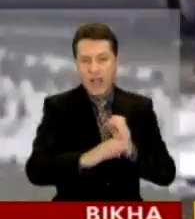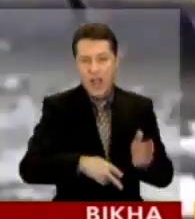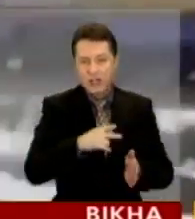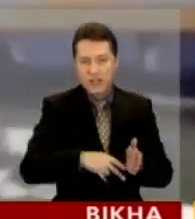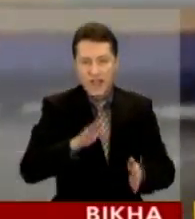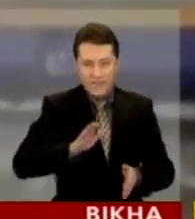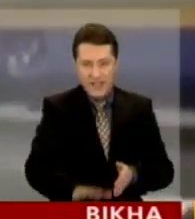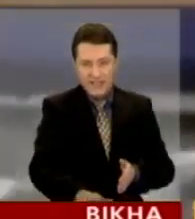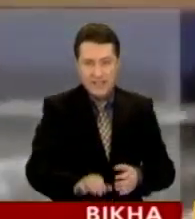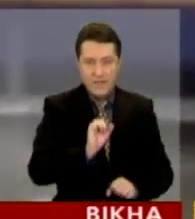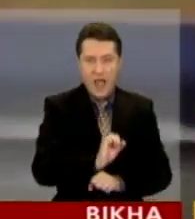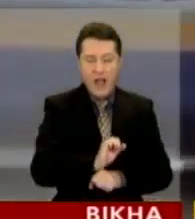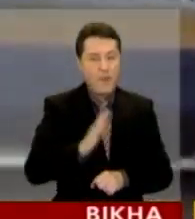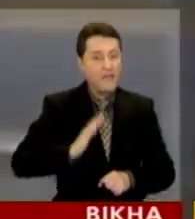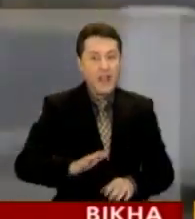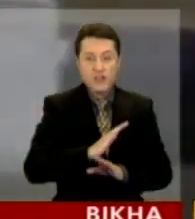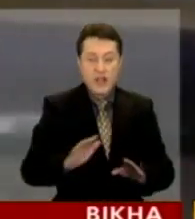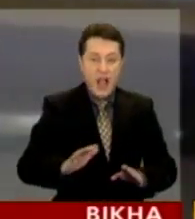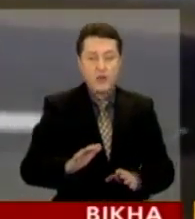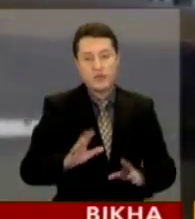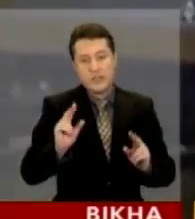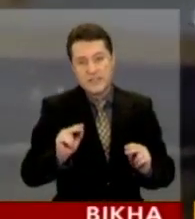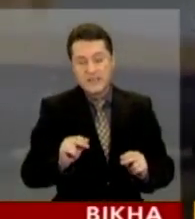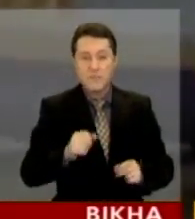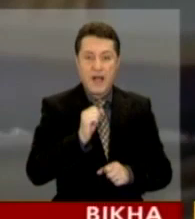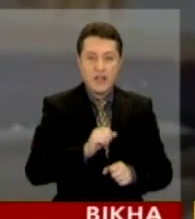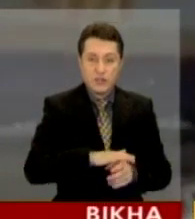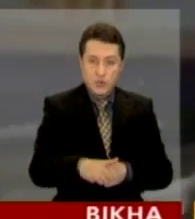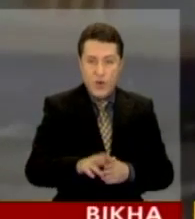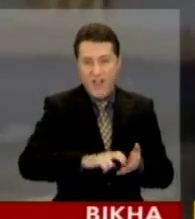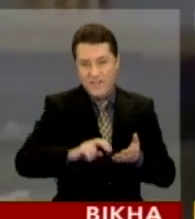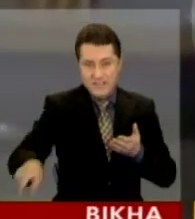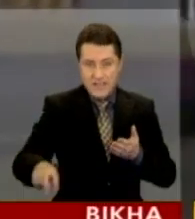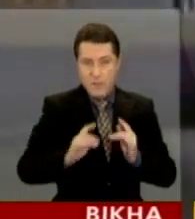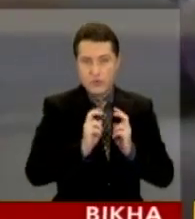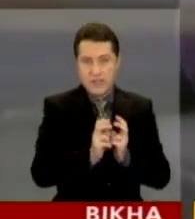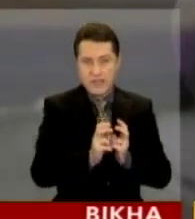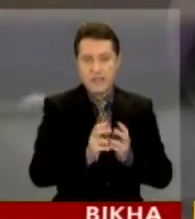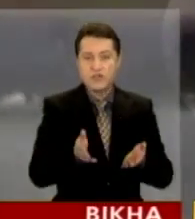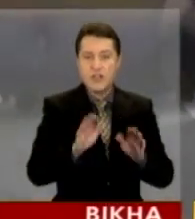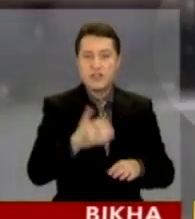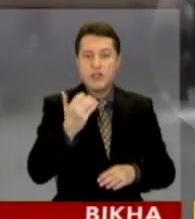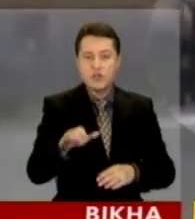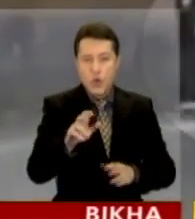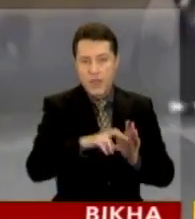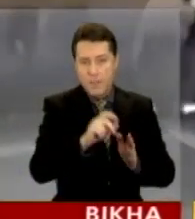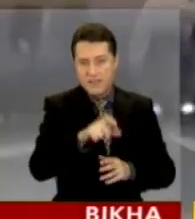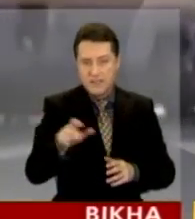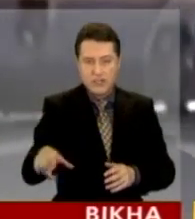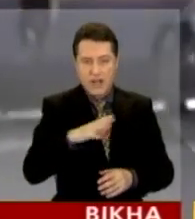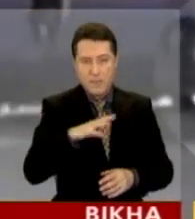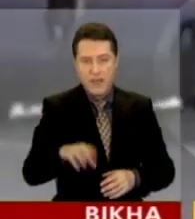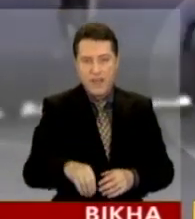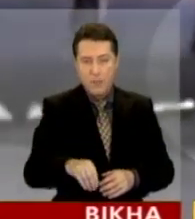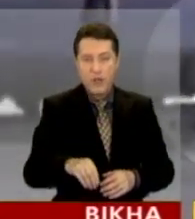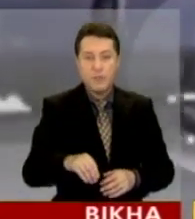гальма і, не чекаючи, чи спрацюють вони в русі, вистрибує з електрички, залишаючи в разі зіткнення сотню пасажирів на погибель.